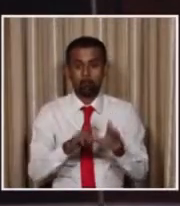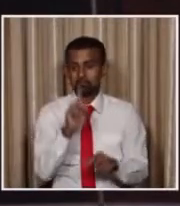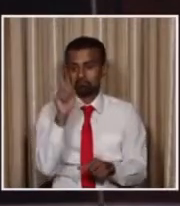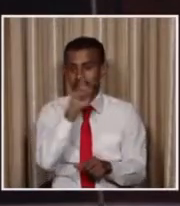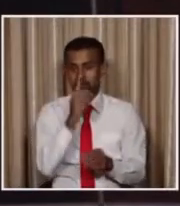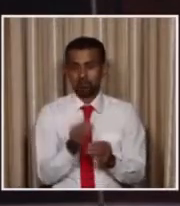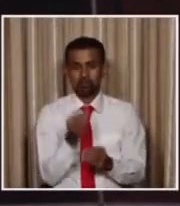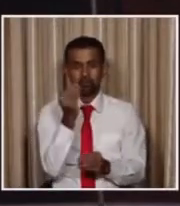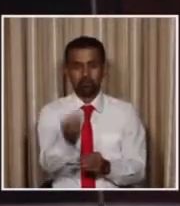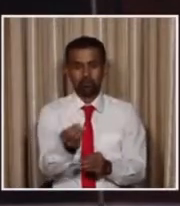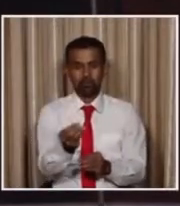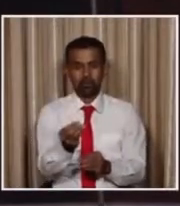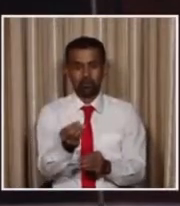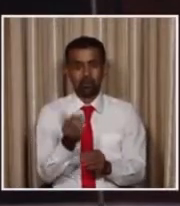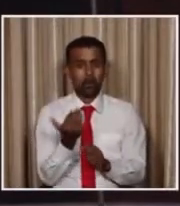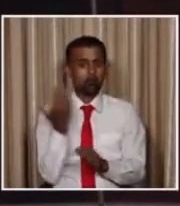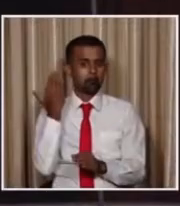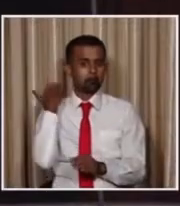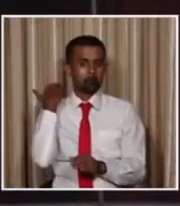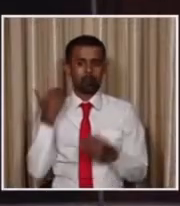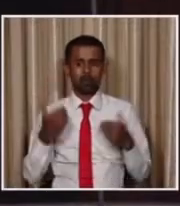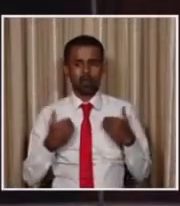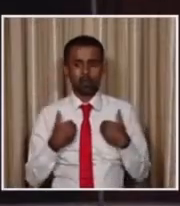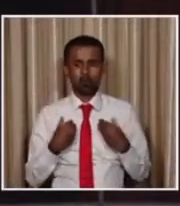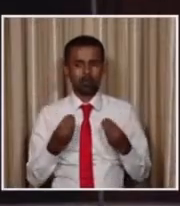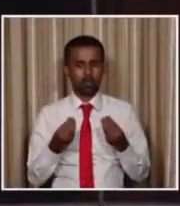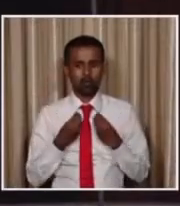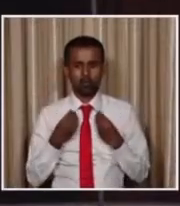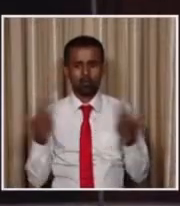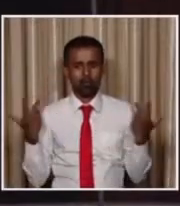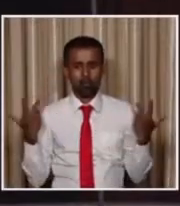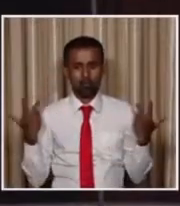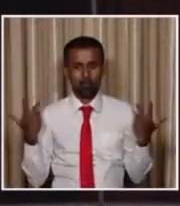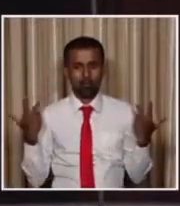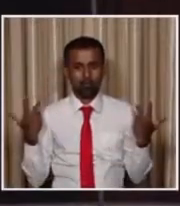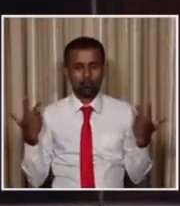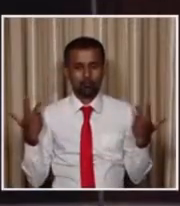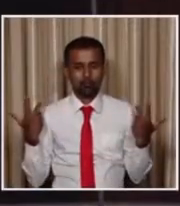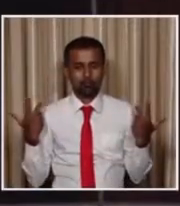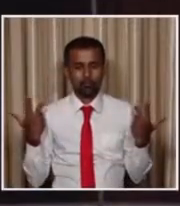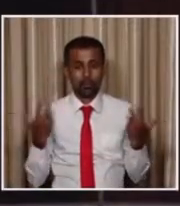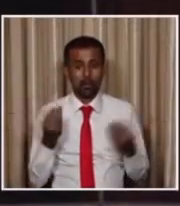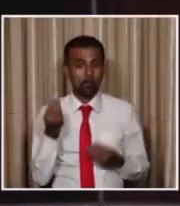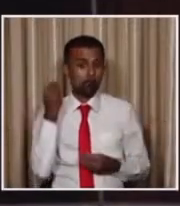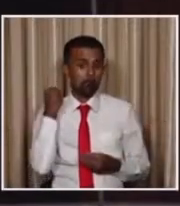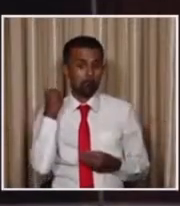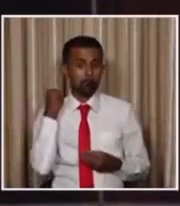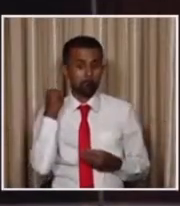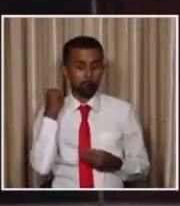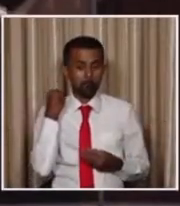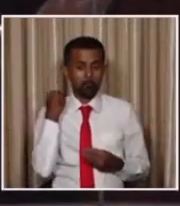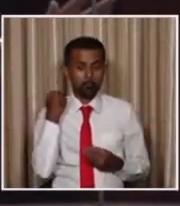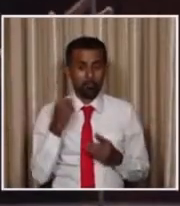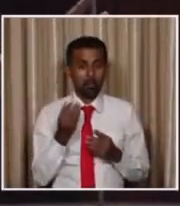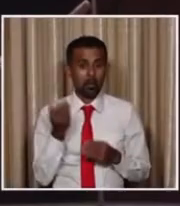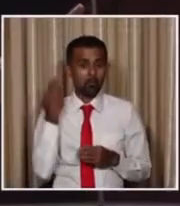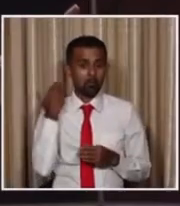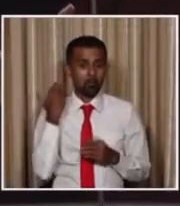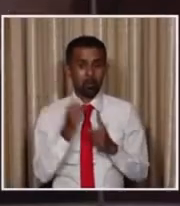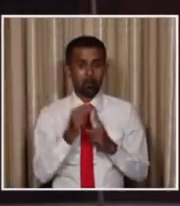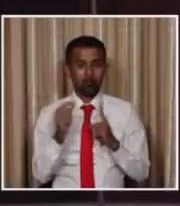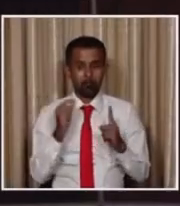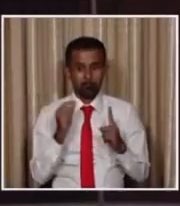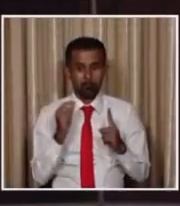හම්බ වෙනවා විසක් මේක ඉන්න පස්සේ ඉන්න අපිට හම්බ වෙන්නේ නැහැ ගරු සභාපතිතුමනි පිටිපස්සේ ඉන්න මේ ඉන්න පසුපෙළ